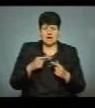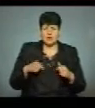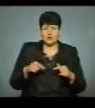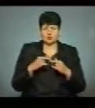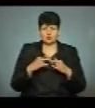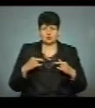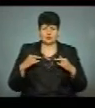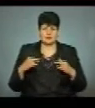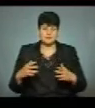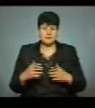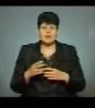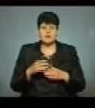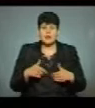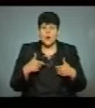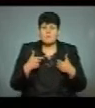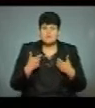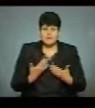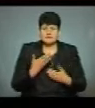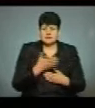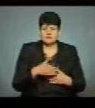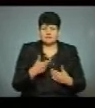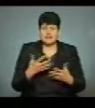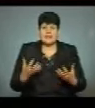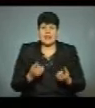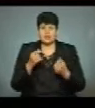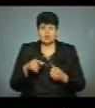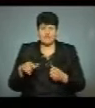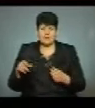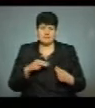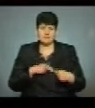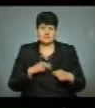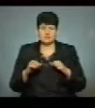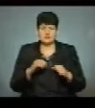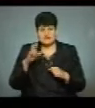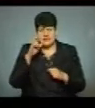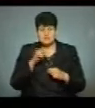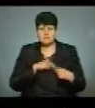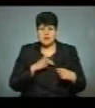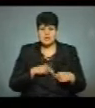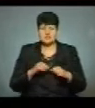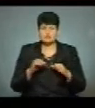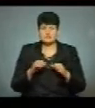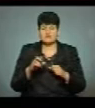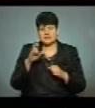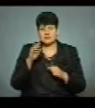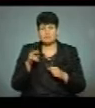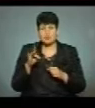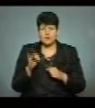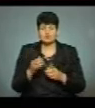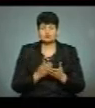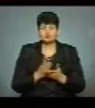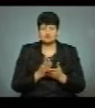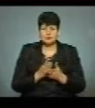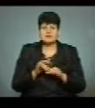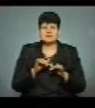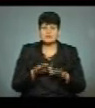«Безпечне позашкілля». Рекомендації їм давали рятувальники, працівники управління Держпраці та управління Держпродспоживслужби.